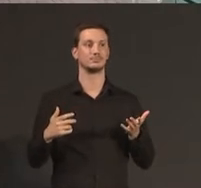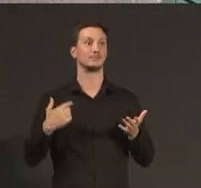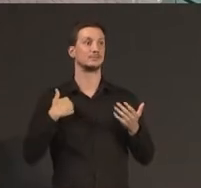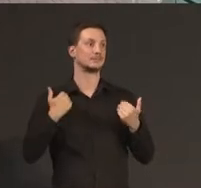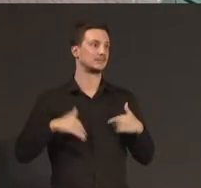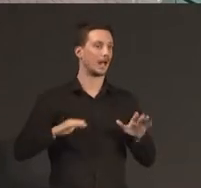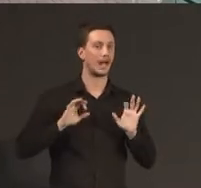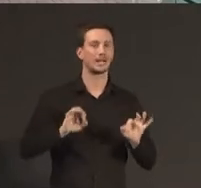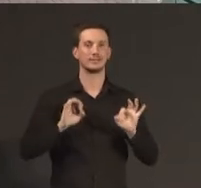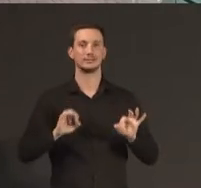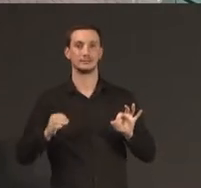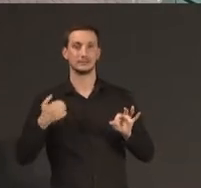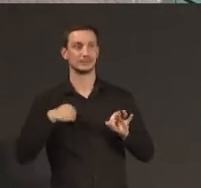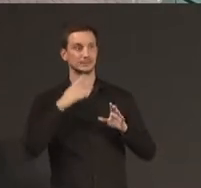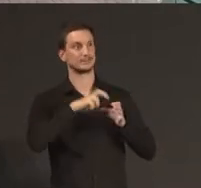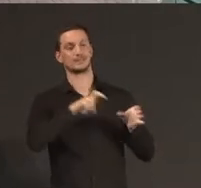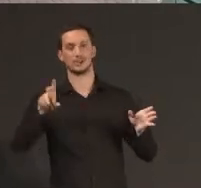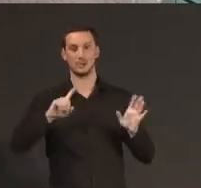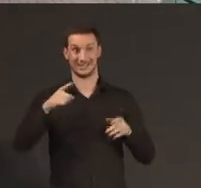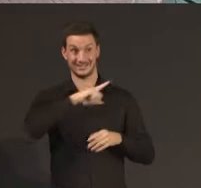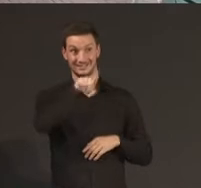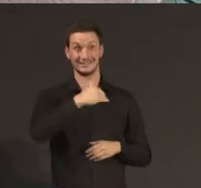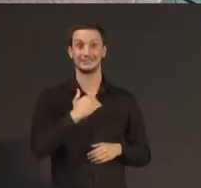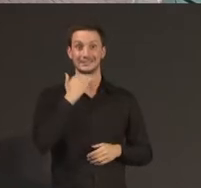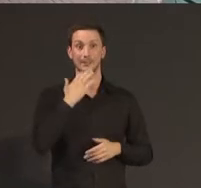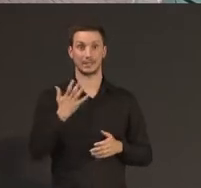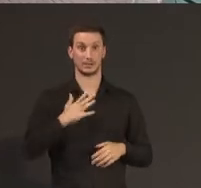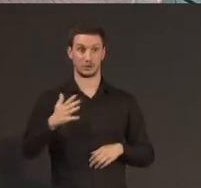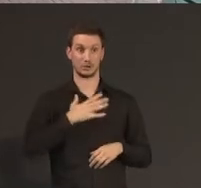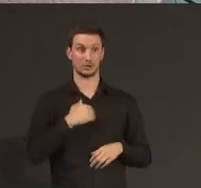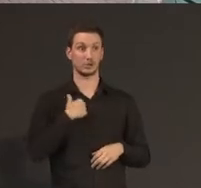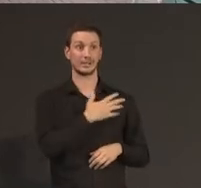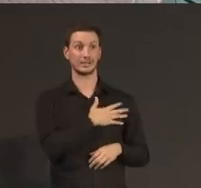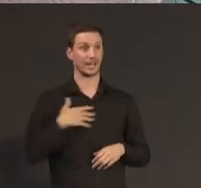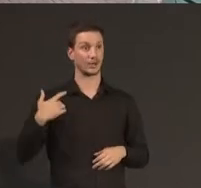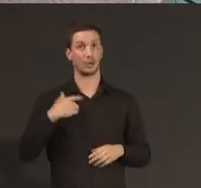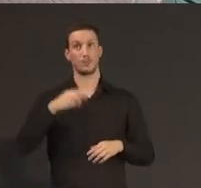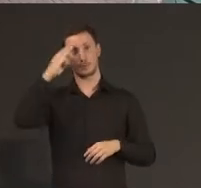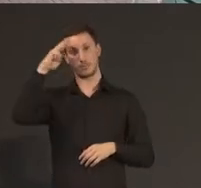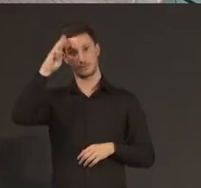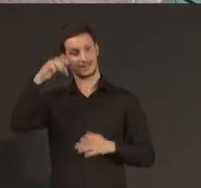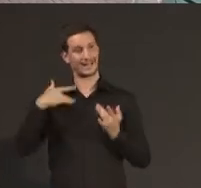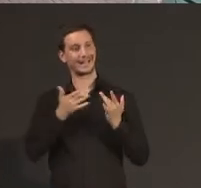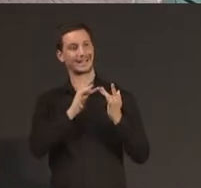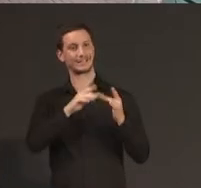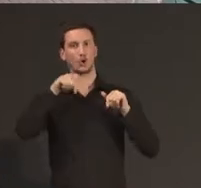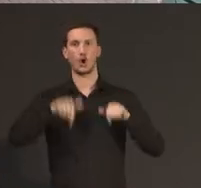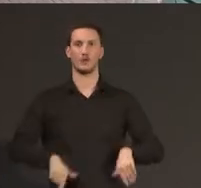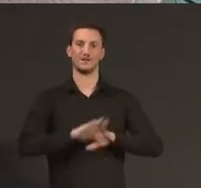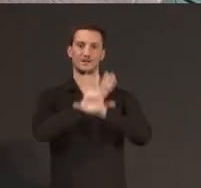doncs ja m'allunyaré. Bé, que sapigueu que nosaltres voldríem que la relació amb la Pompeu Fabra no s'acabi